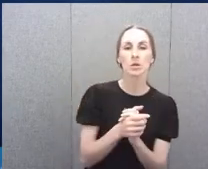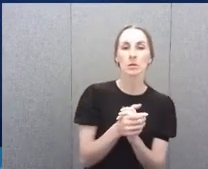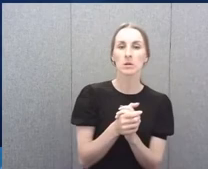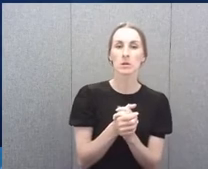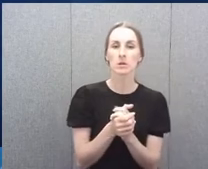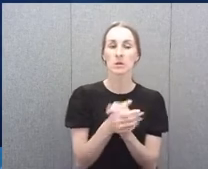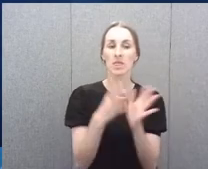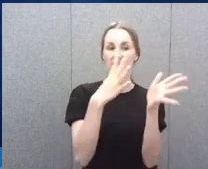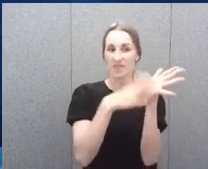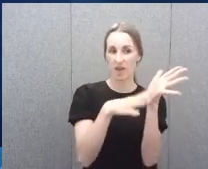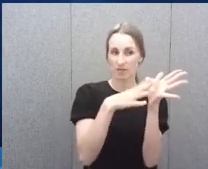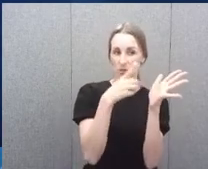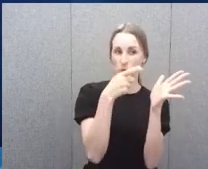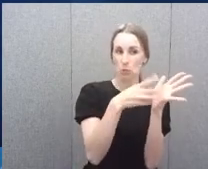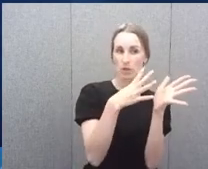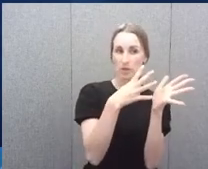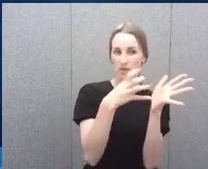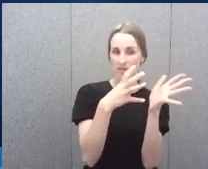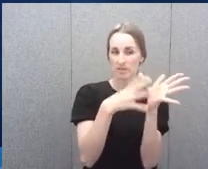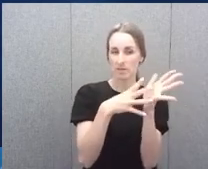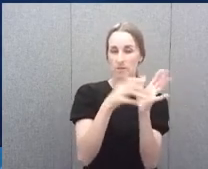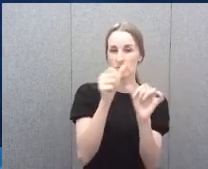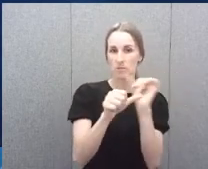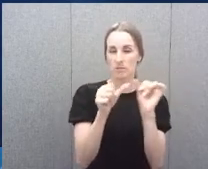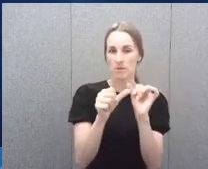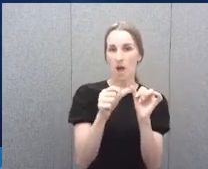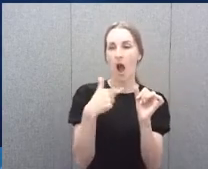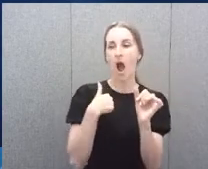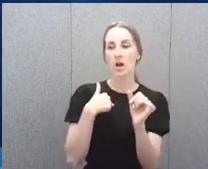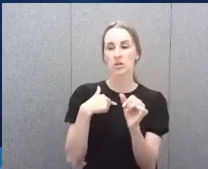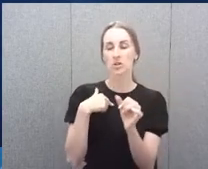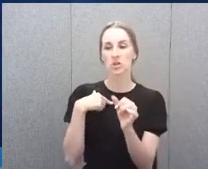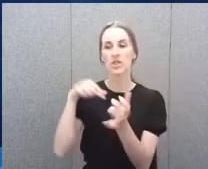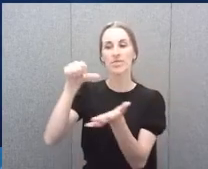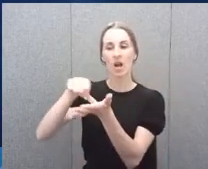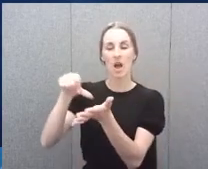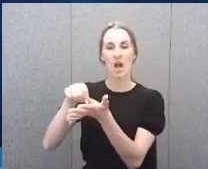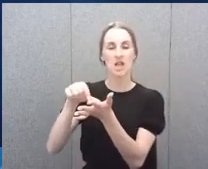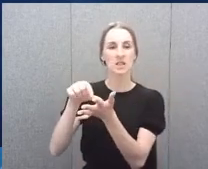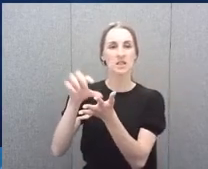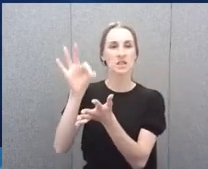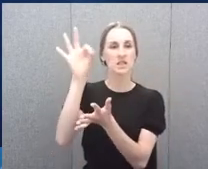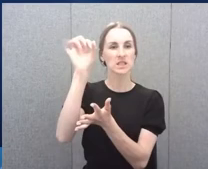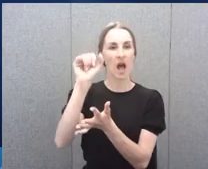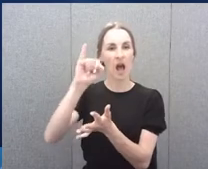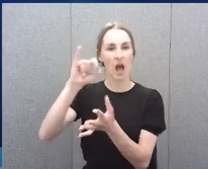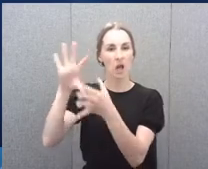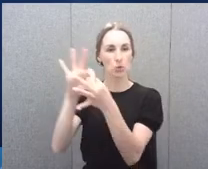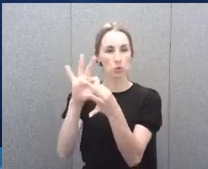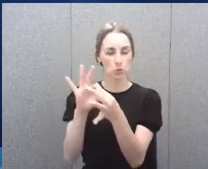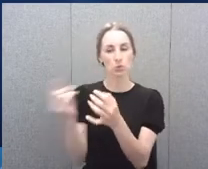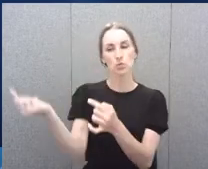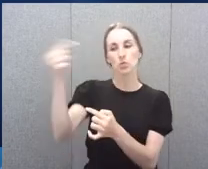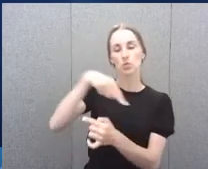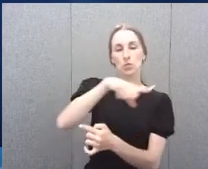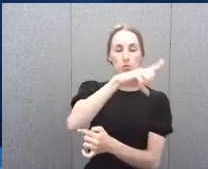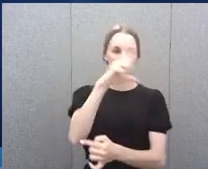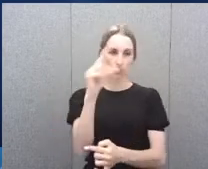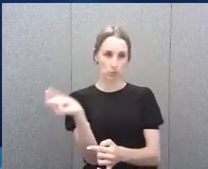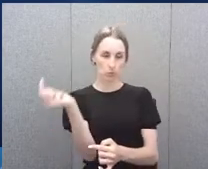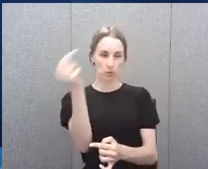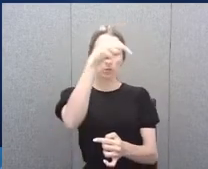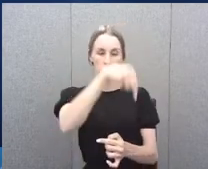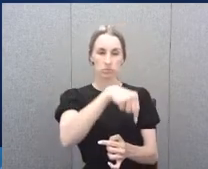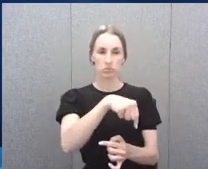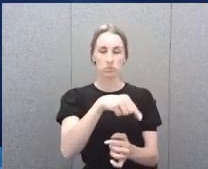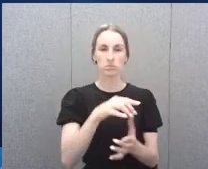почему? Давайте вспомним нас самих, когда мы в 90-м году, как еще Союдис, это народное движение, которое появилось